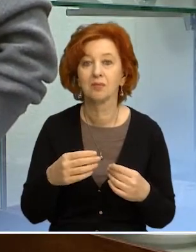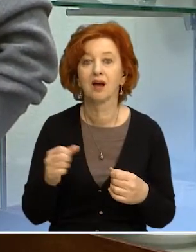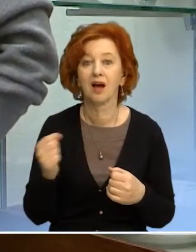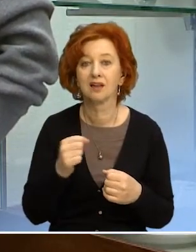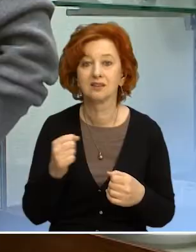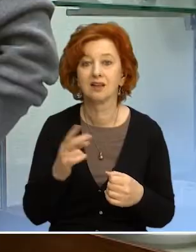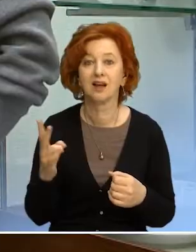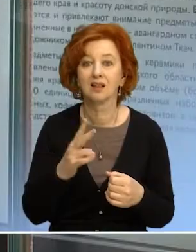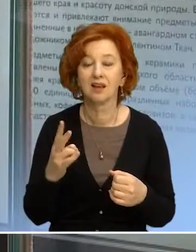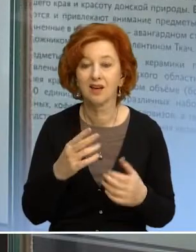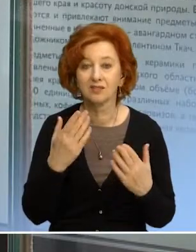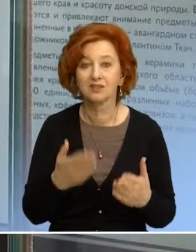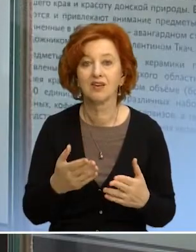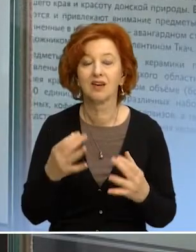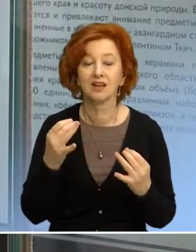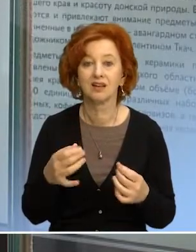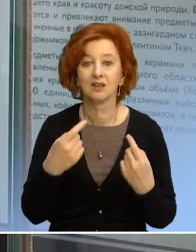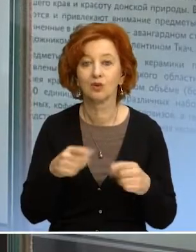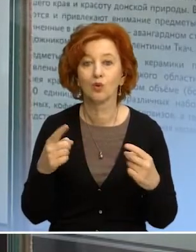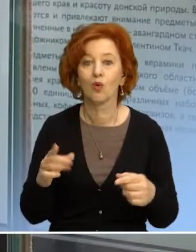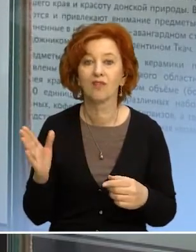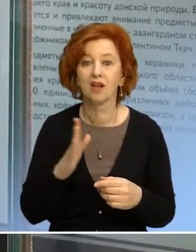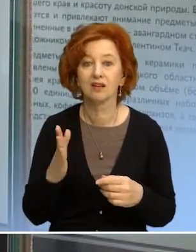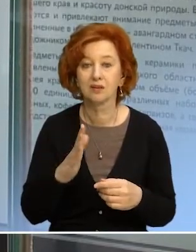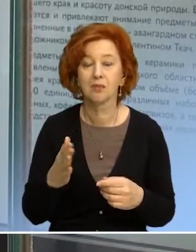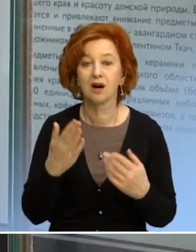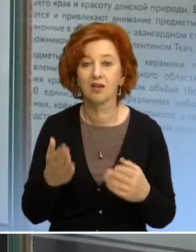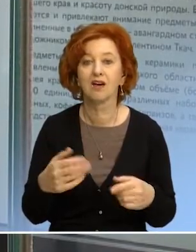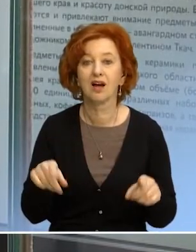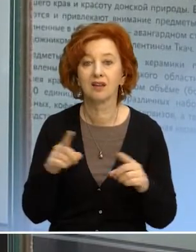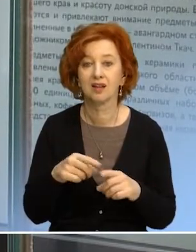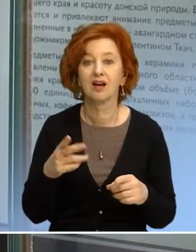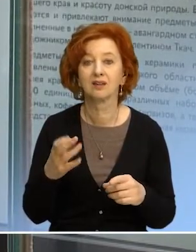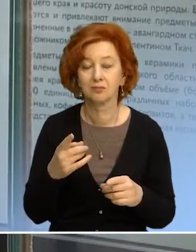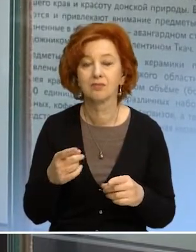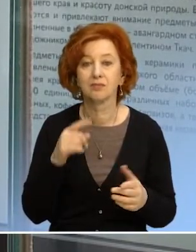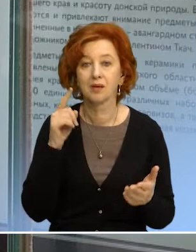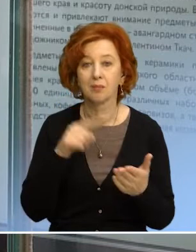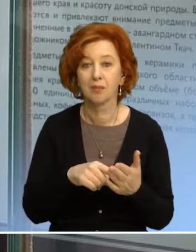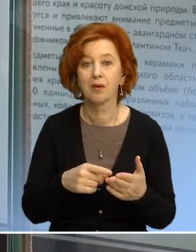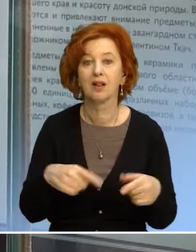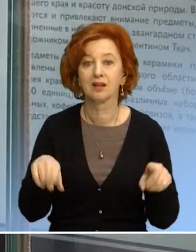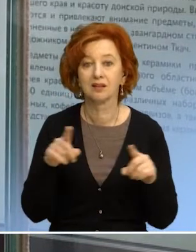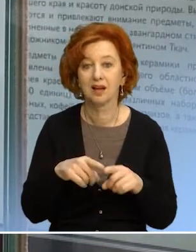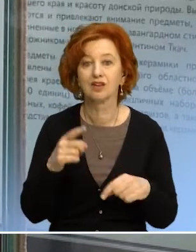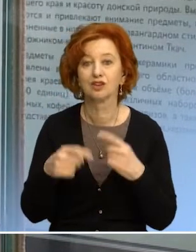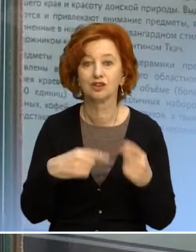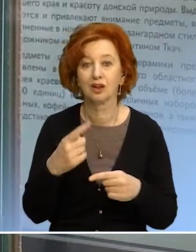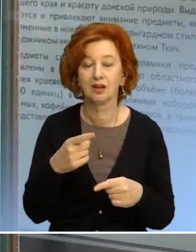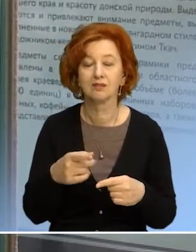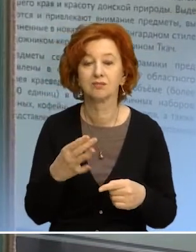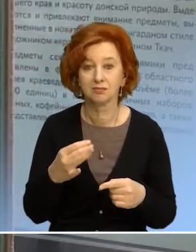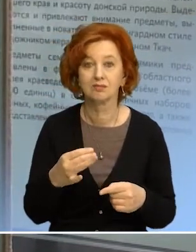сервиза Александра Невского, часть сервиза ордена Святого Владимира. А оказалось, у нас в Ростове попало к нам, и мы можем ее